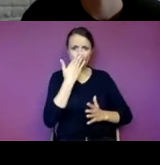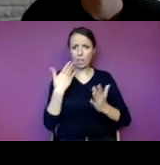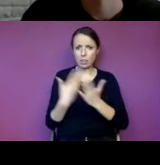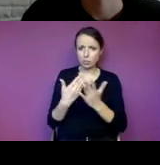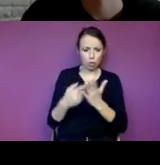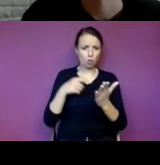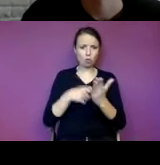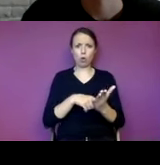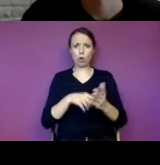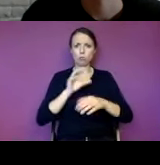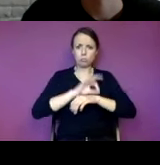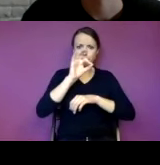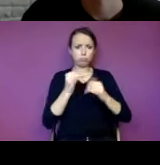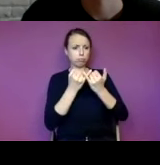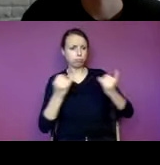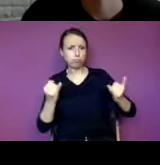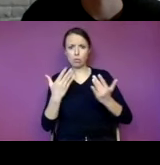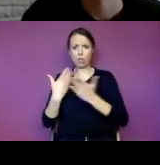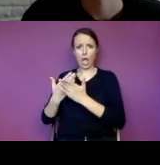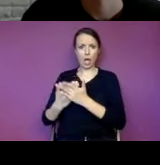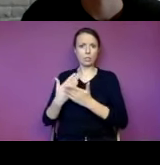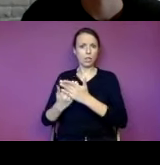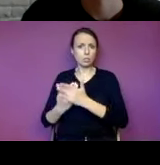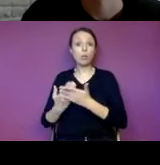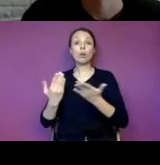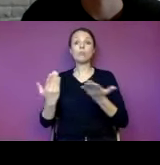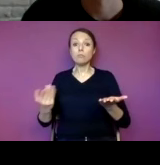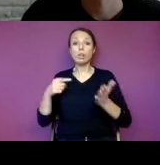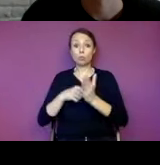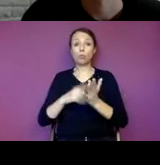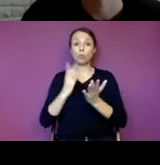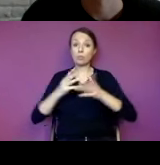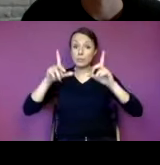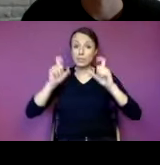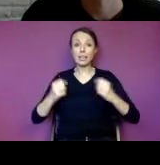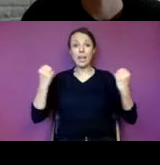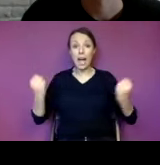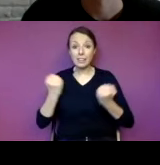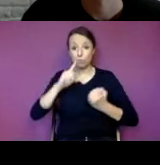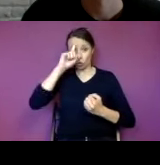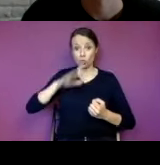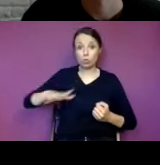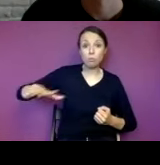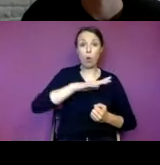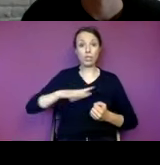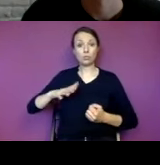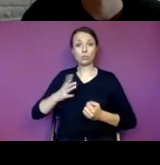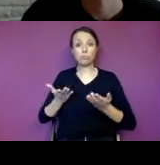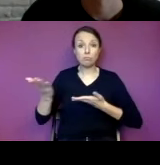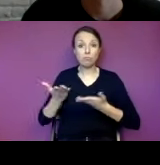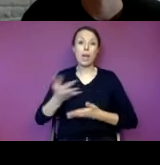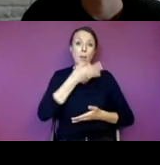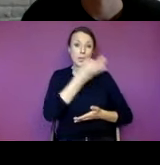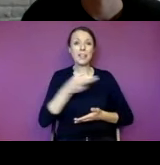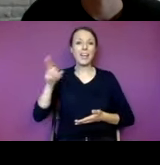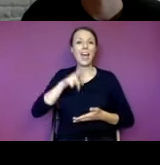dopiero wtedy się też nawiązuje pewnego rodzaju taka chęć do aktywności społecznej. Tylko jest pytanie, żeby być radnym, to trzeba mieć czas, a tak jak pani